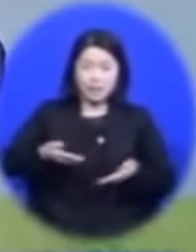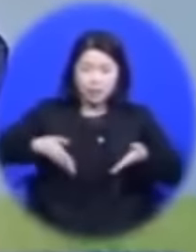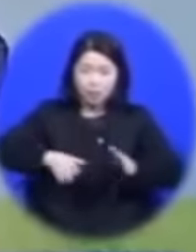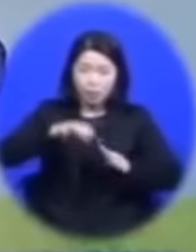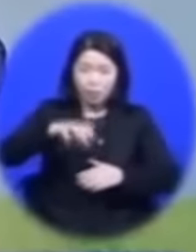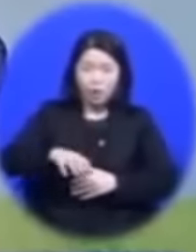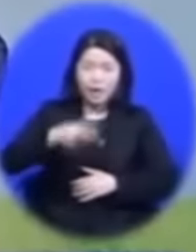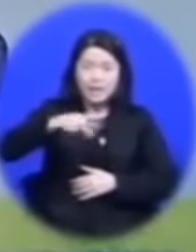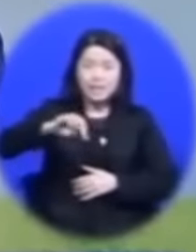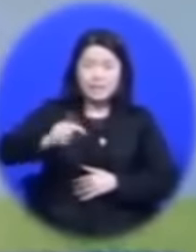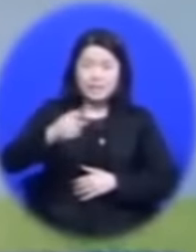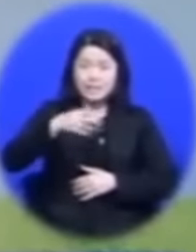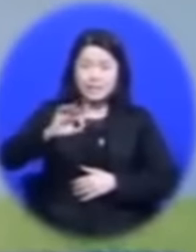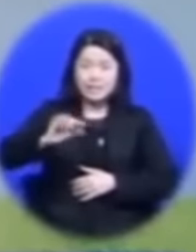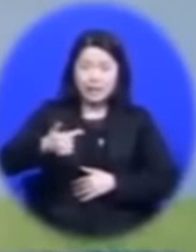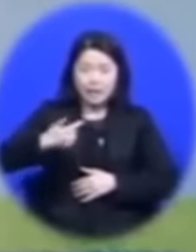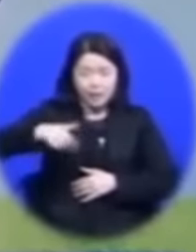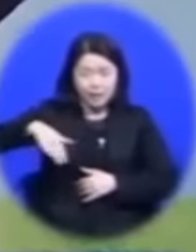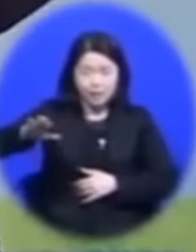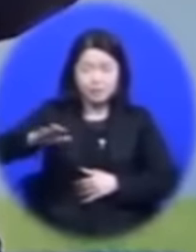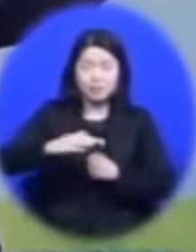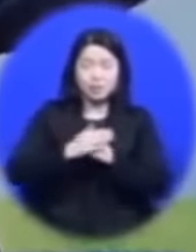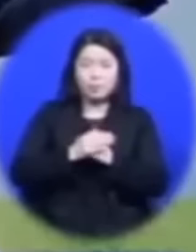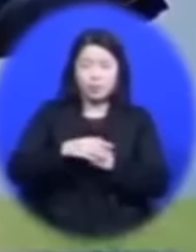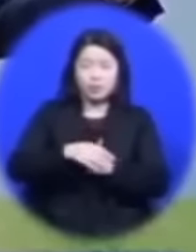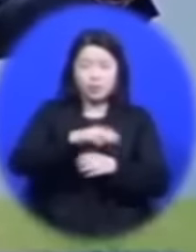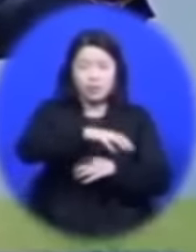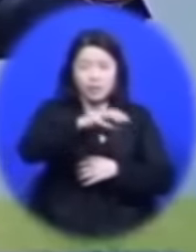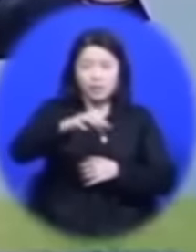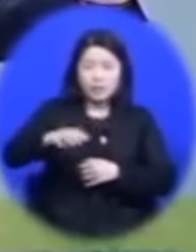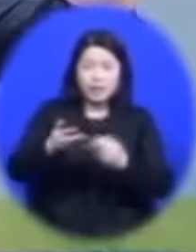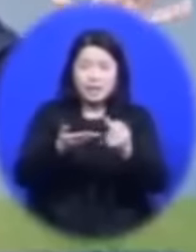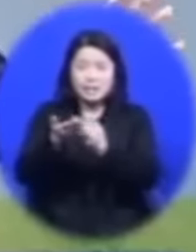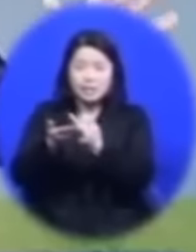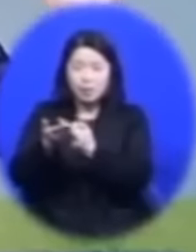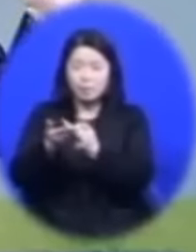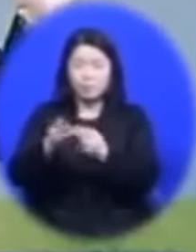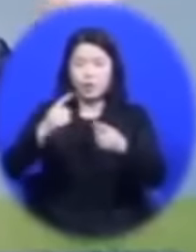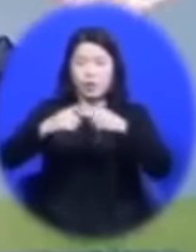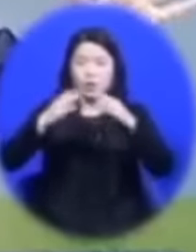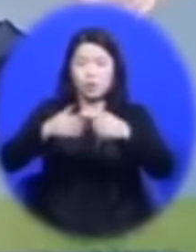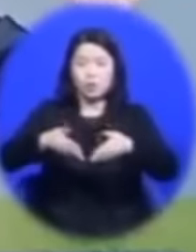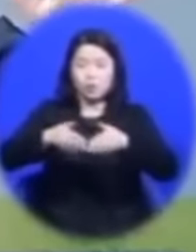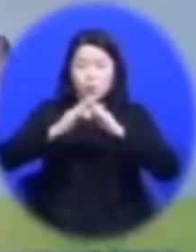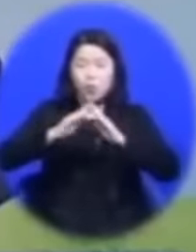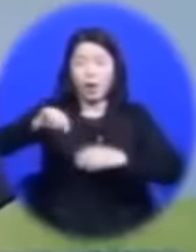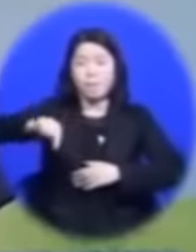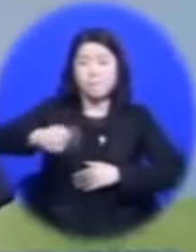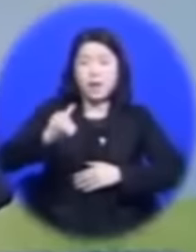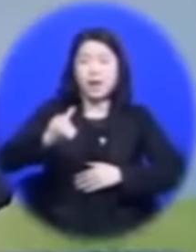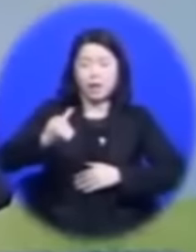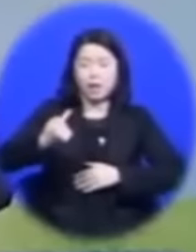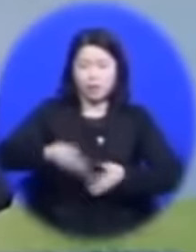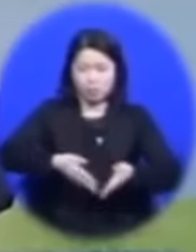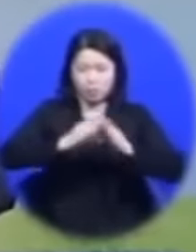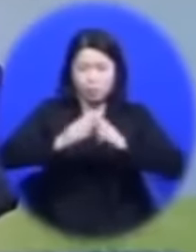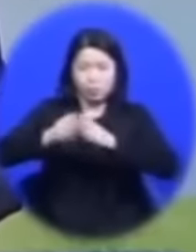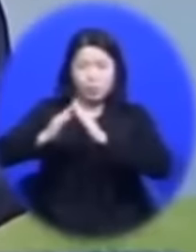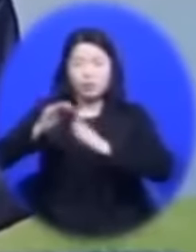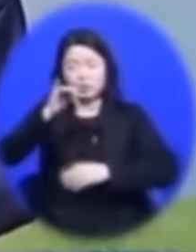신안에 돌아가서 그 신안 일대 섬에 교회를 무려 100교회가 넘게 개척을